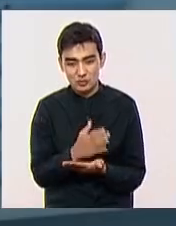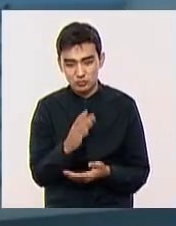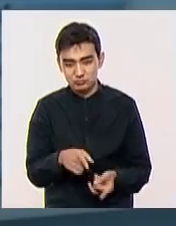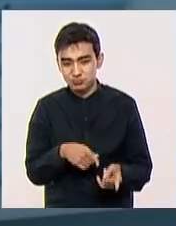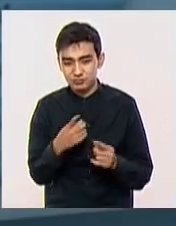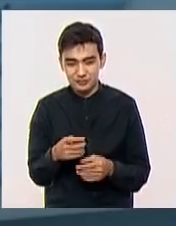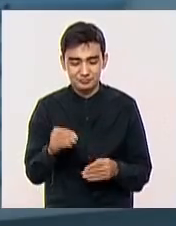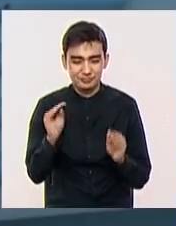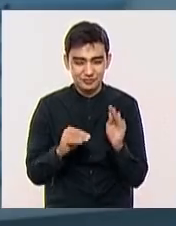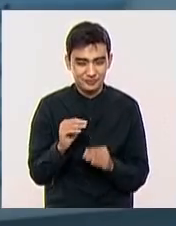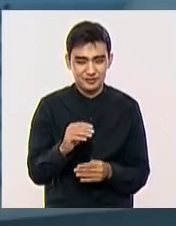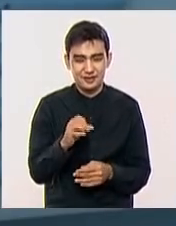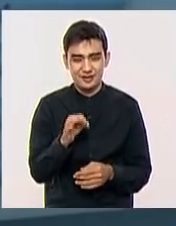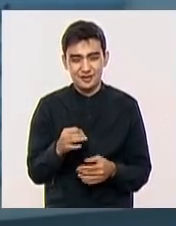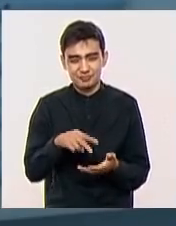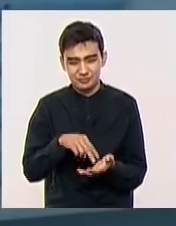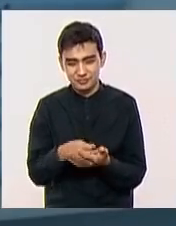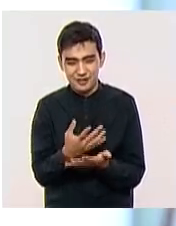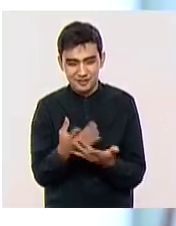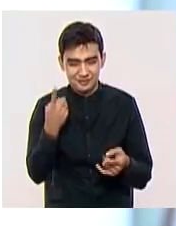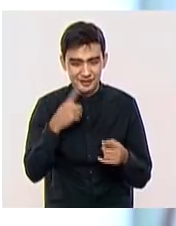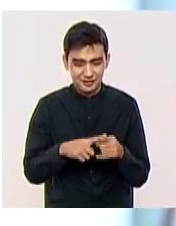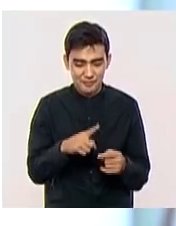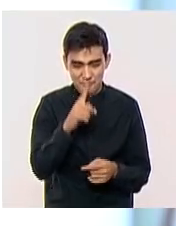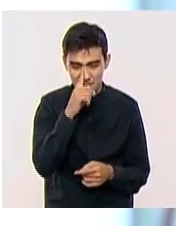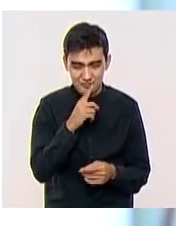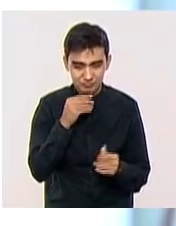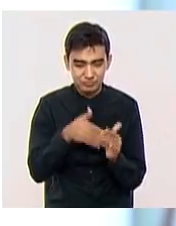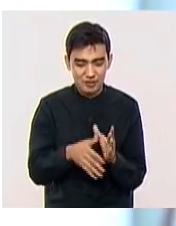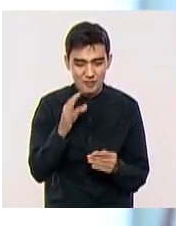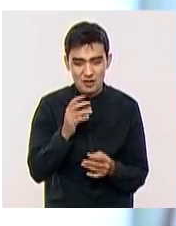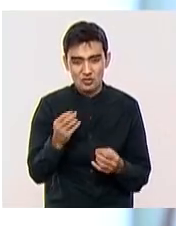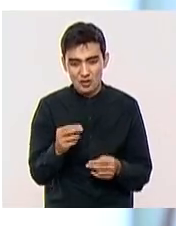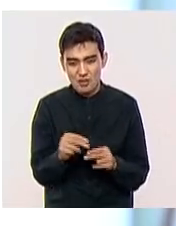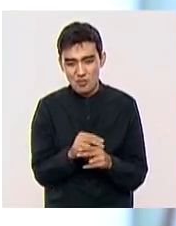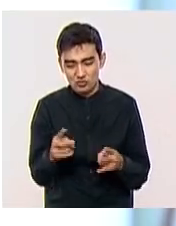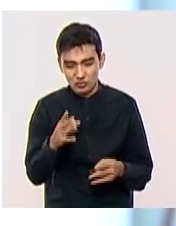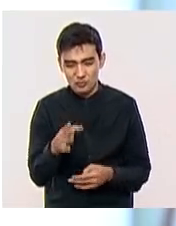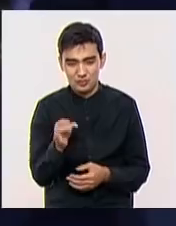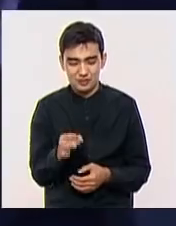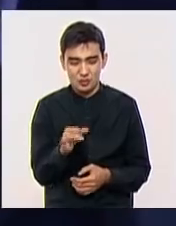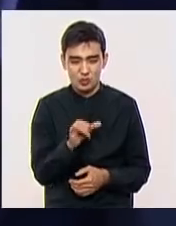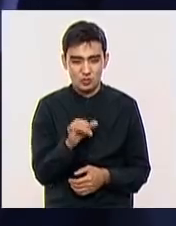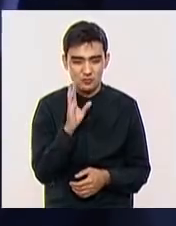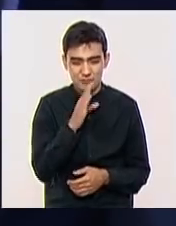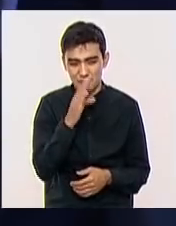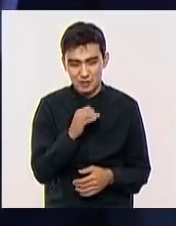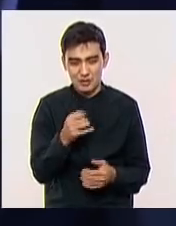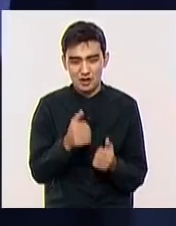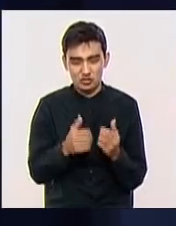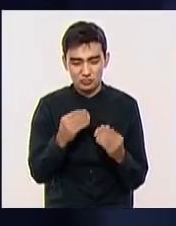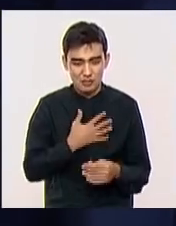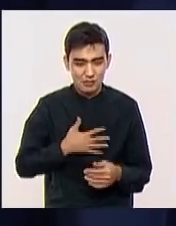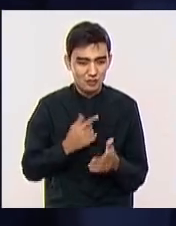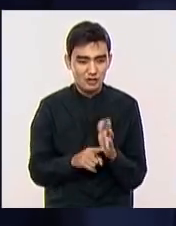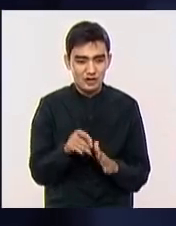перевозка, установка и наладка гимнастического оборудования займет месяц, а возможно потребуется и ремонт. Поэтому у родителей с каждым днем нарастает паника,